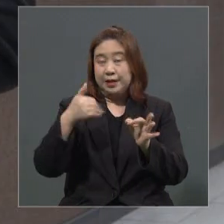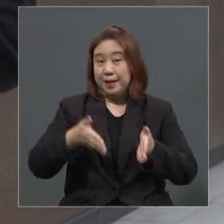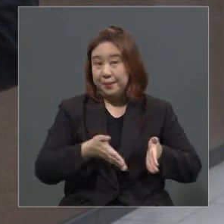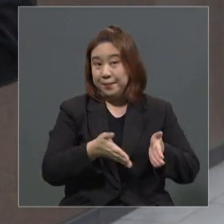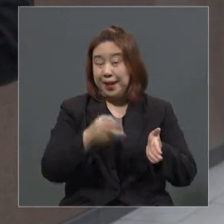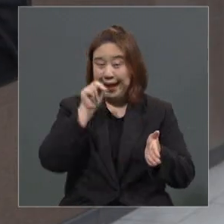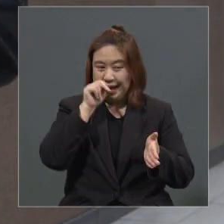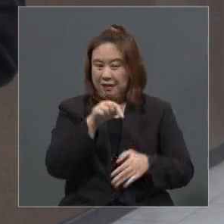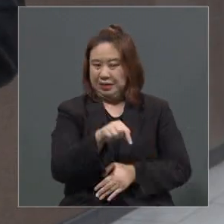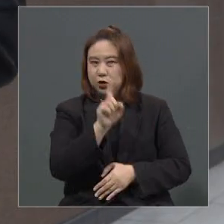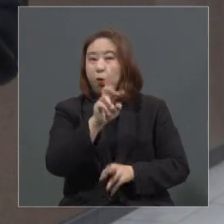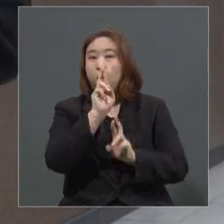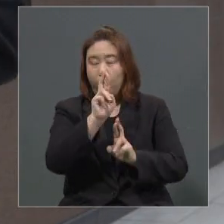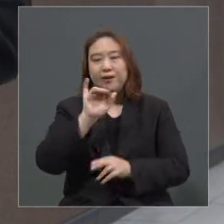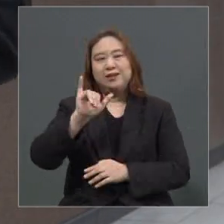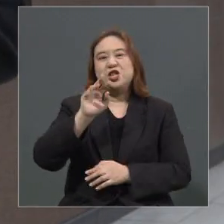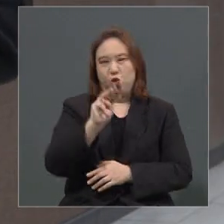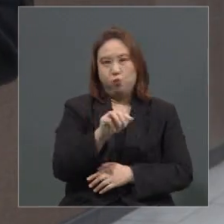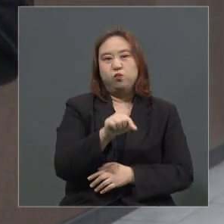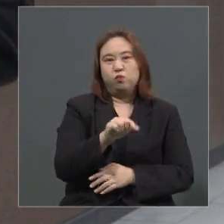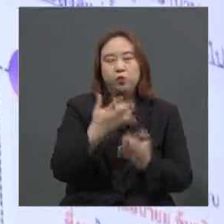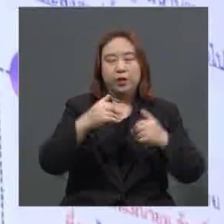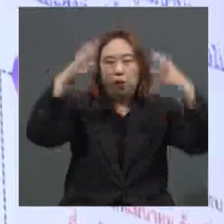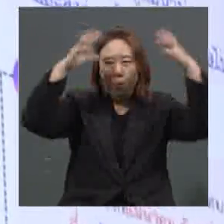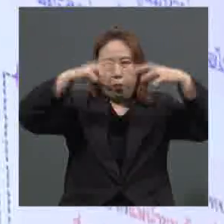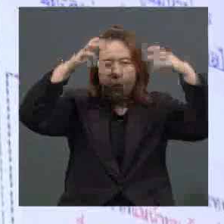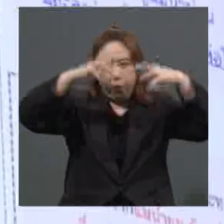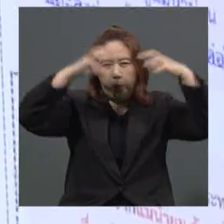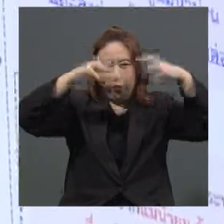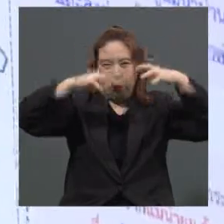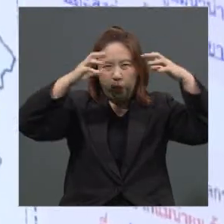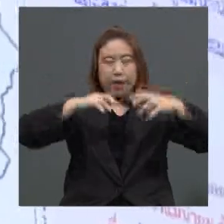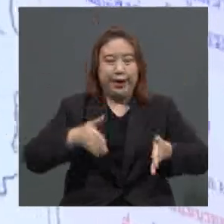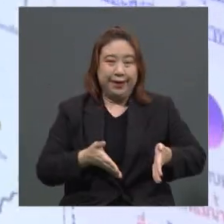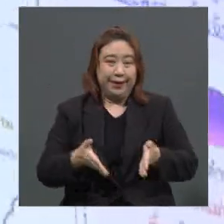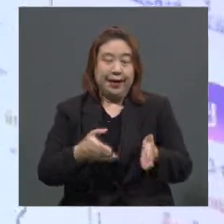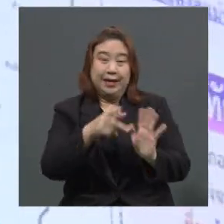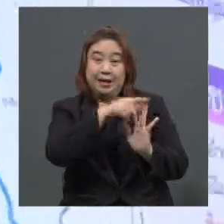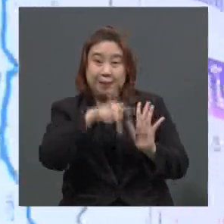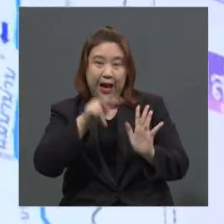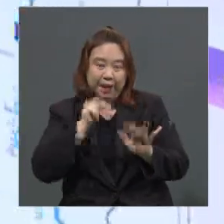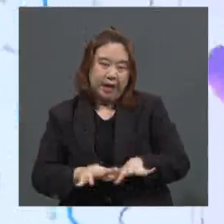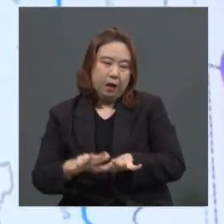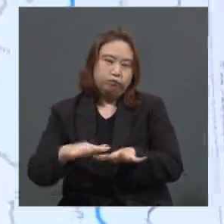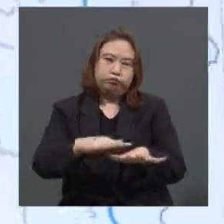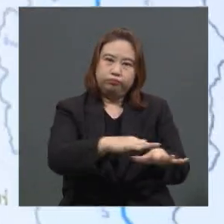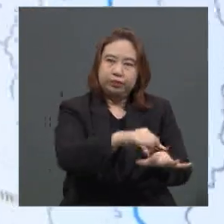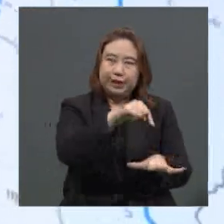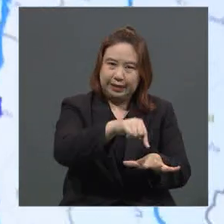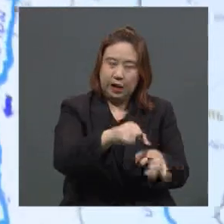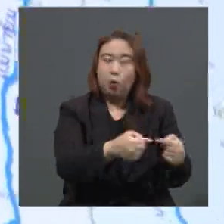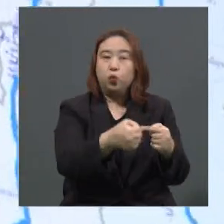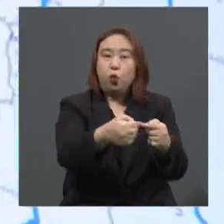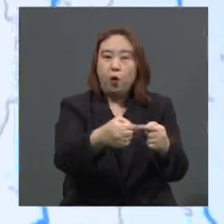เฝ้าระวังก็คือแม่น้ำยมค่ะตอนนี้มีฝนตกหนักนะคะจนทำให้น้ำล้นตลิ่งในจังหวัดแพร่และน้ำจากจุดนี้ก็จะไหลลง